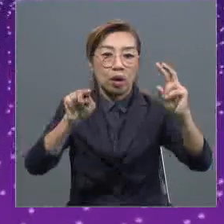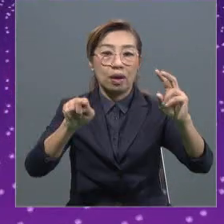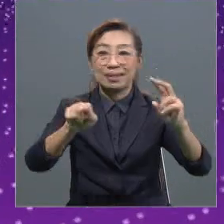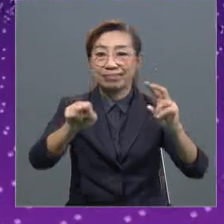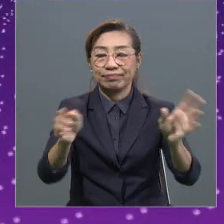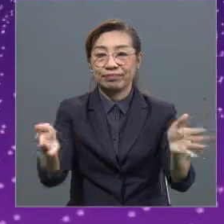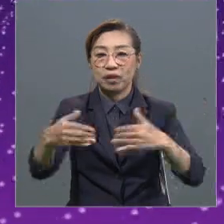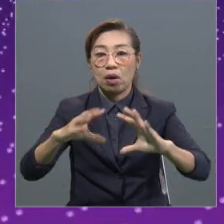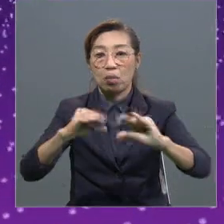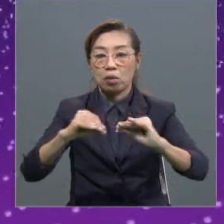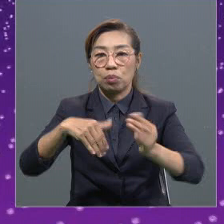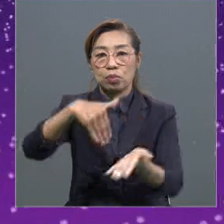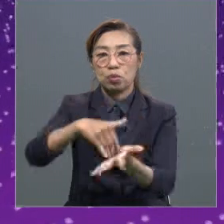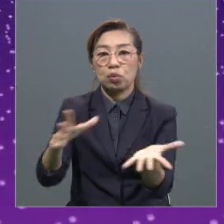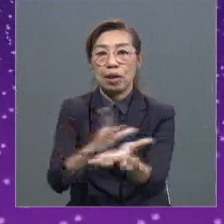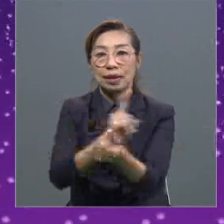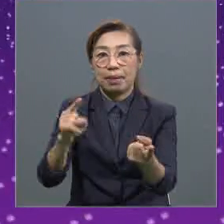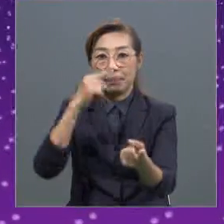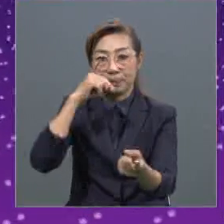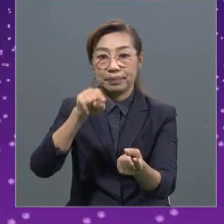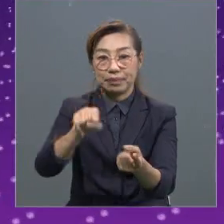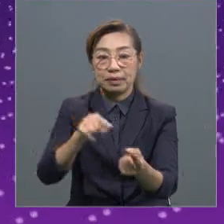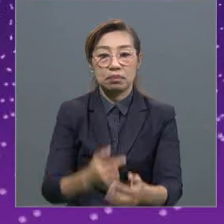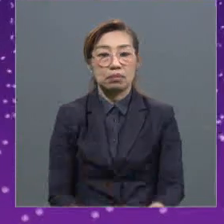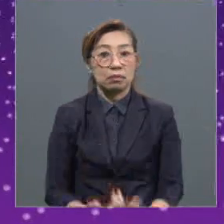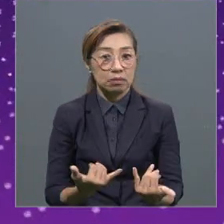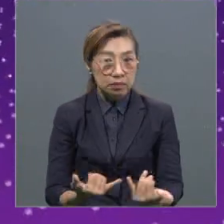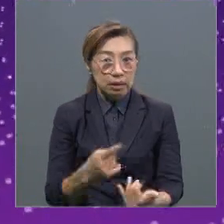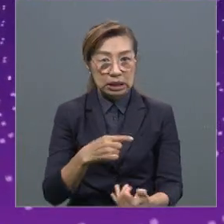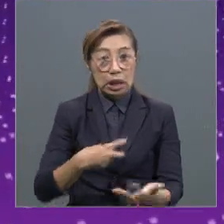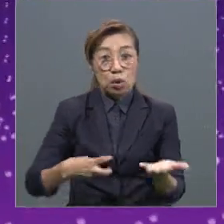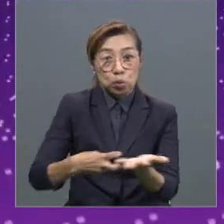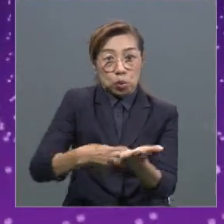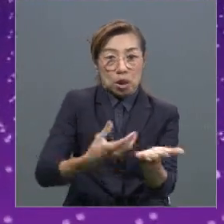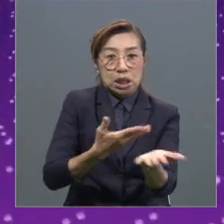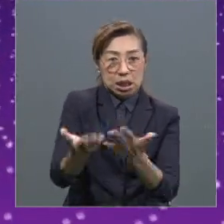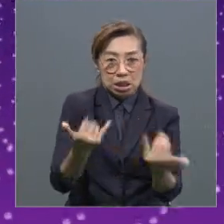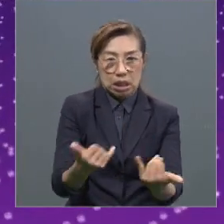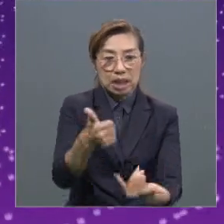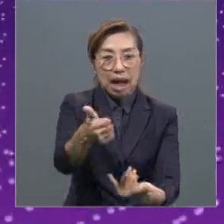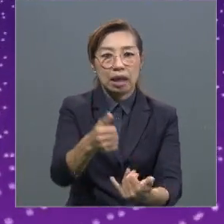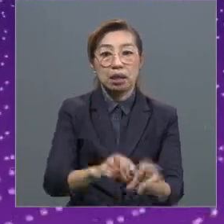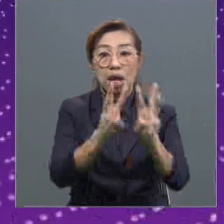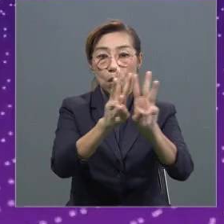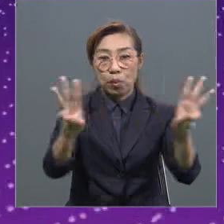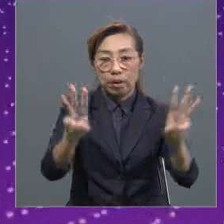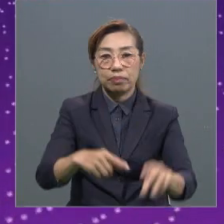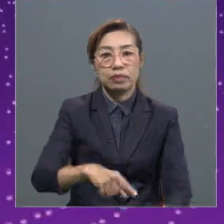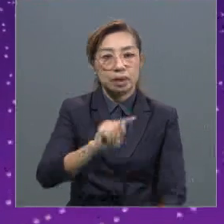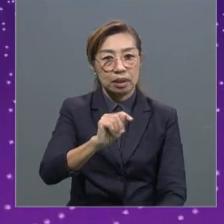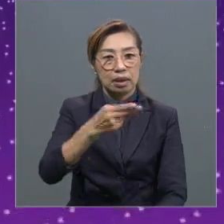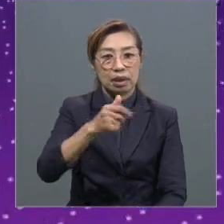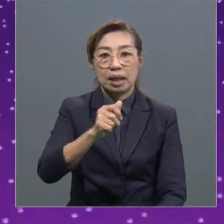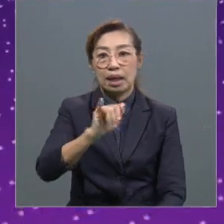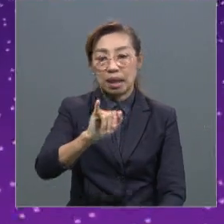หอประชุมใหญ่ศูนย์วัฒนธรรมแห่งประเทศไทยนะครับซึ่งตอนนี้ก็สามารถเข้าไปจองบัตรได้แล้วนะครับที่ไทยทิกเก็ตเมเจอร์